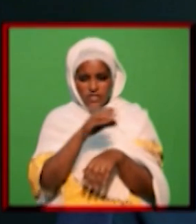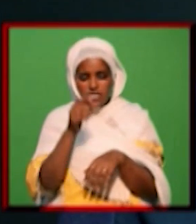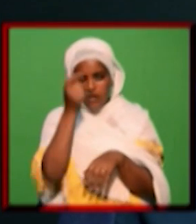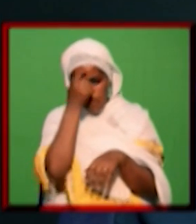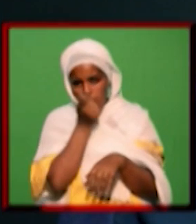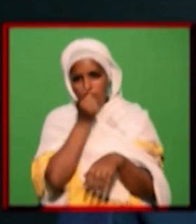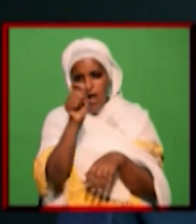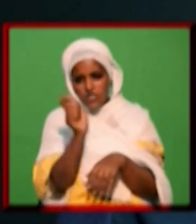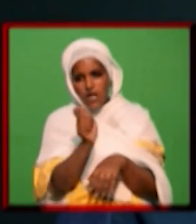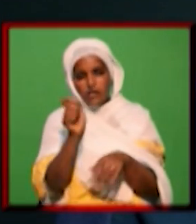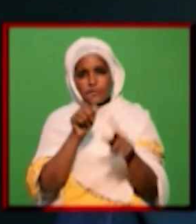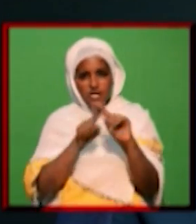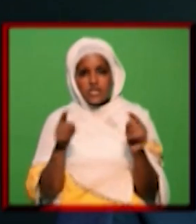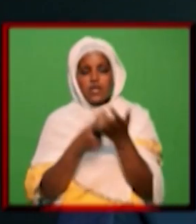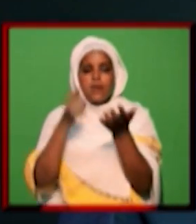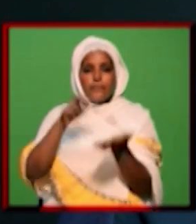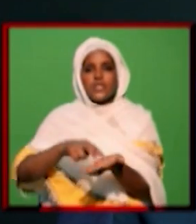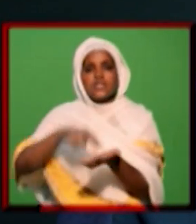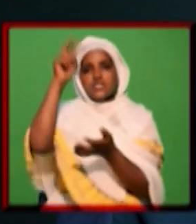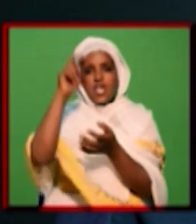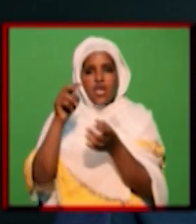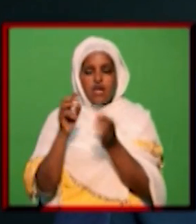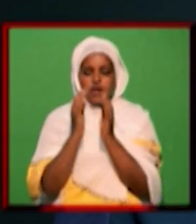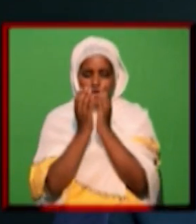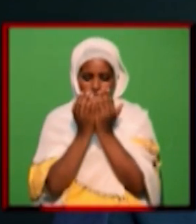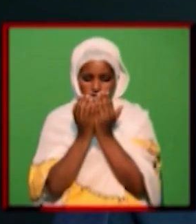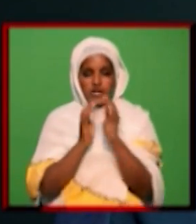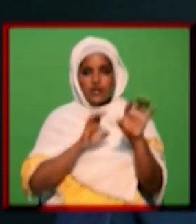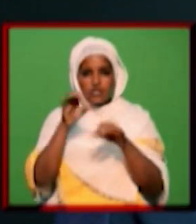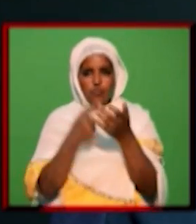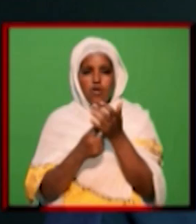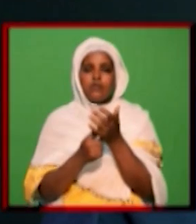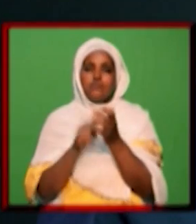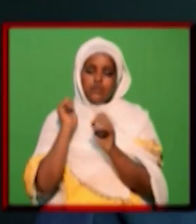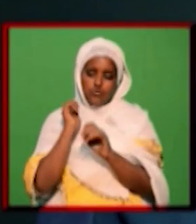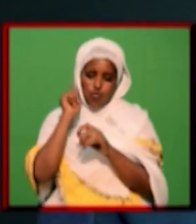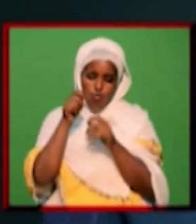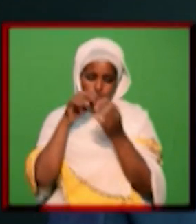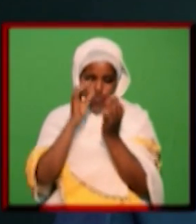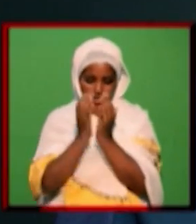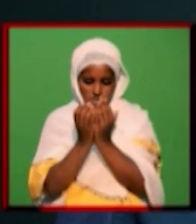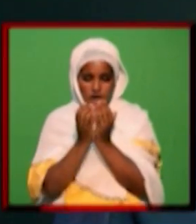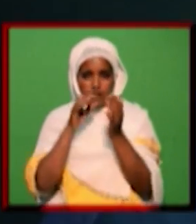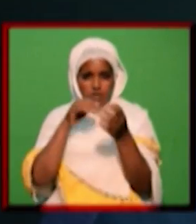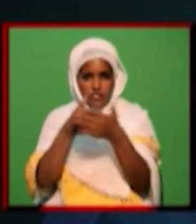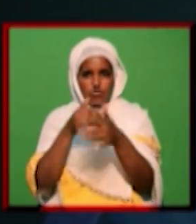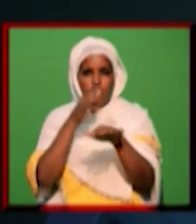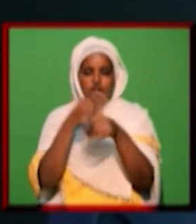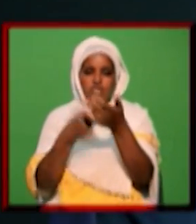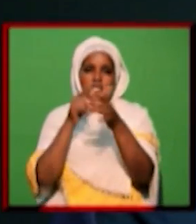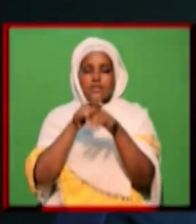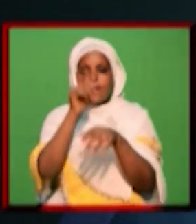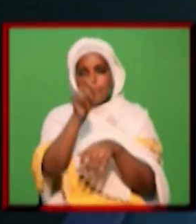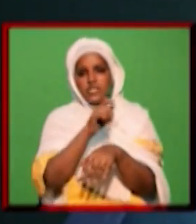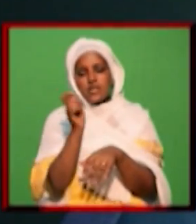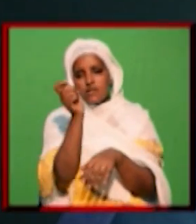መስቀል ማሳለም ግን በትንሣኤ ኪዳን ከደረሰ በኋላ ማህሌት ተቆሞ አድሮ ኪዳን ከደረሰ በኋላ ያን ጊዜ